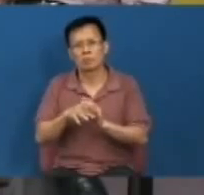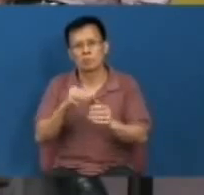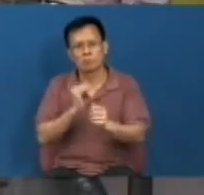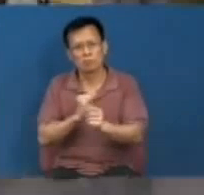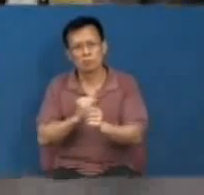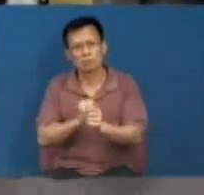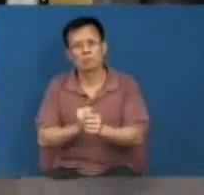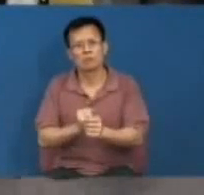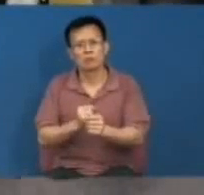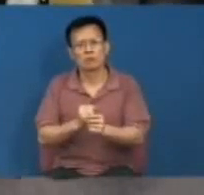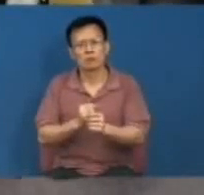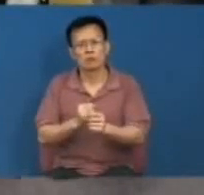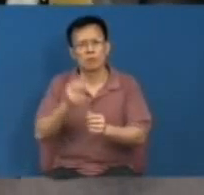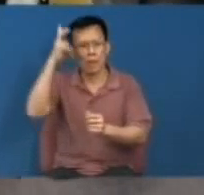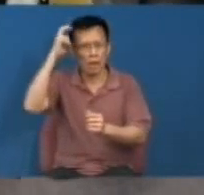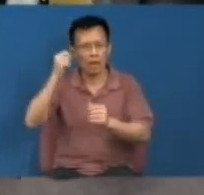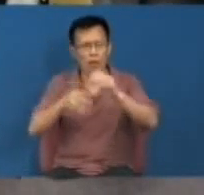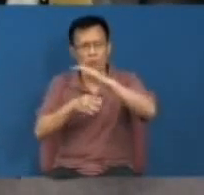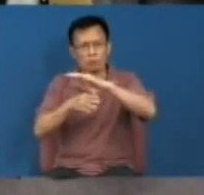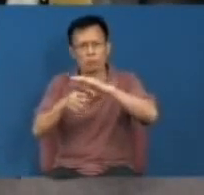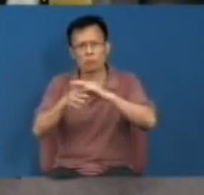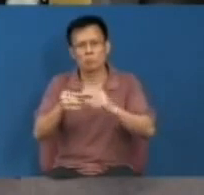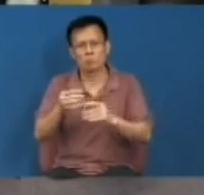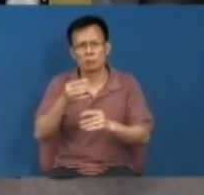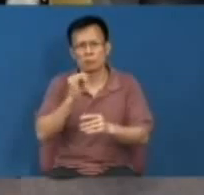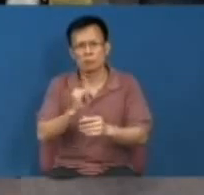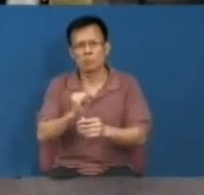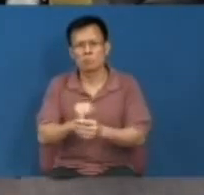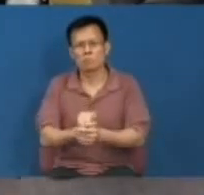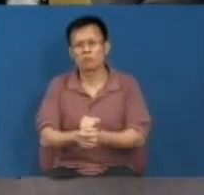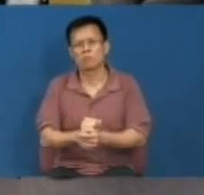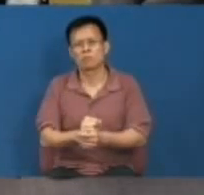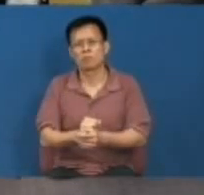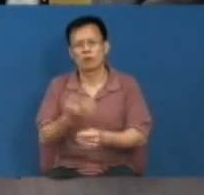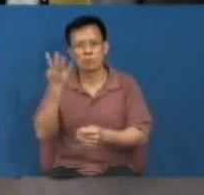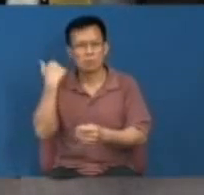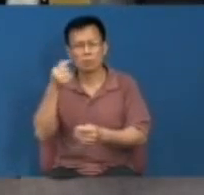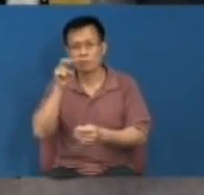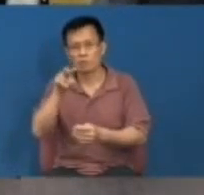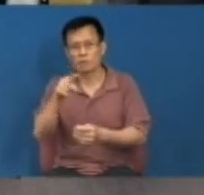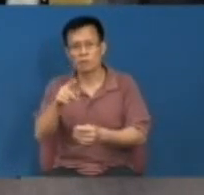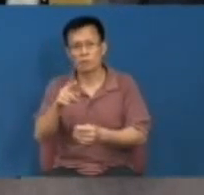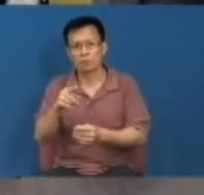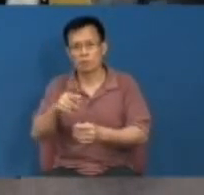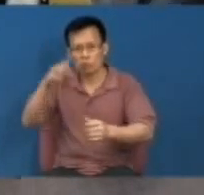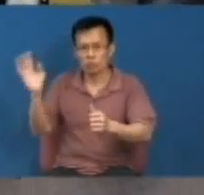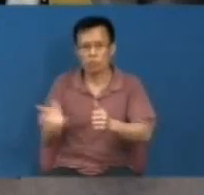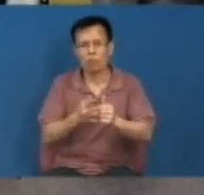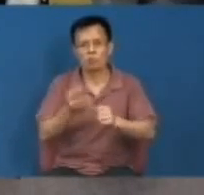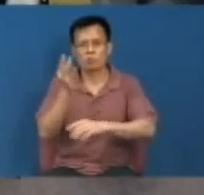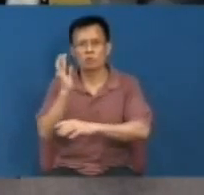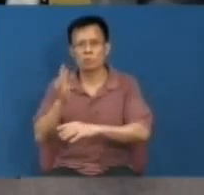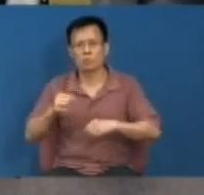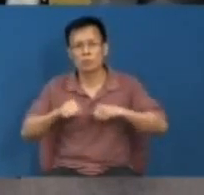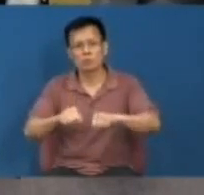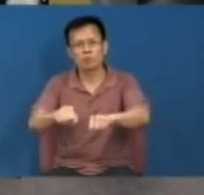好黑箱啊，好卑鄙，可以咁樣講。 佢哋有時度 我以前以為咧，見到啲咩嘢趕小販嗰啲小販管理啲先